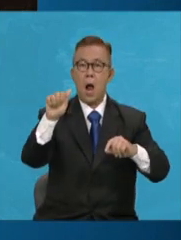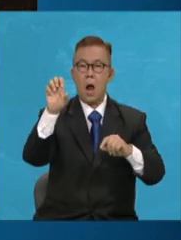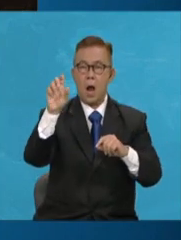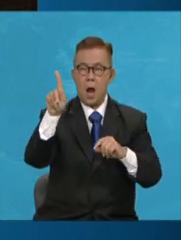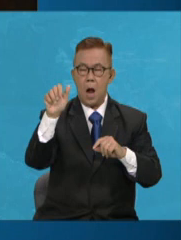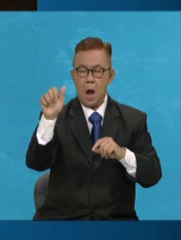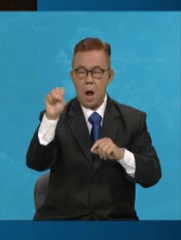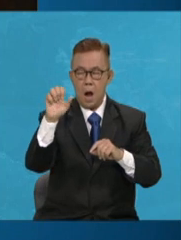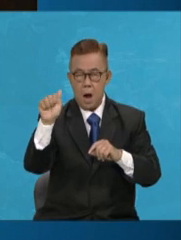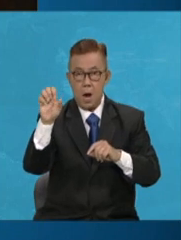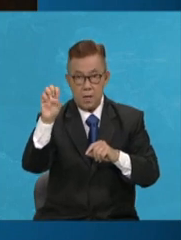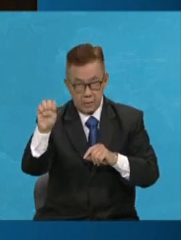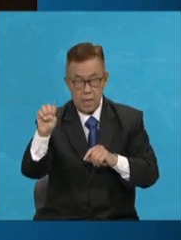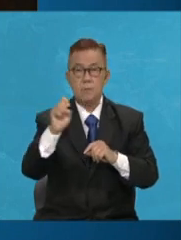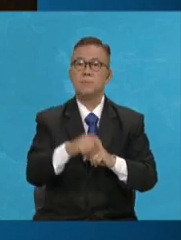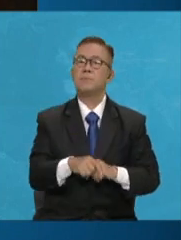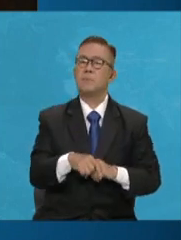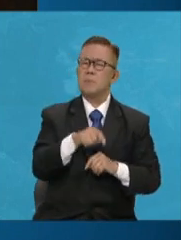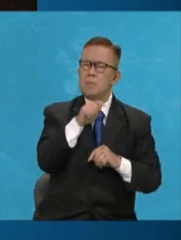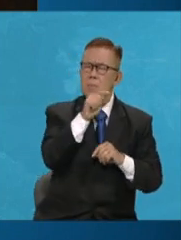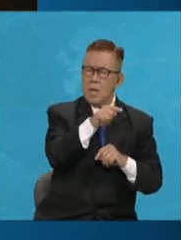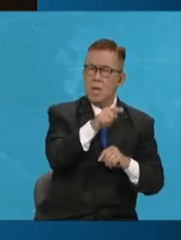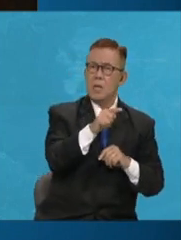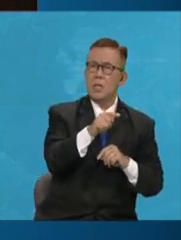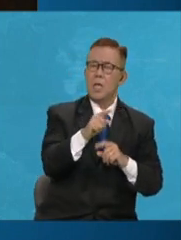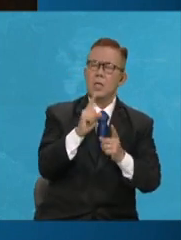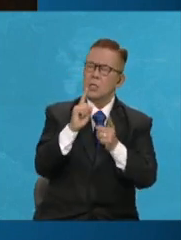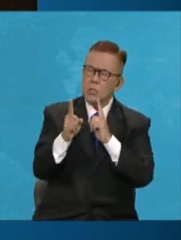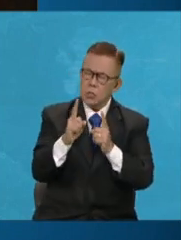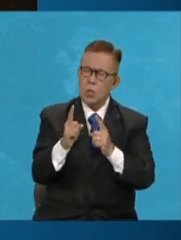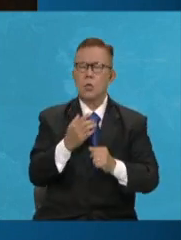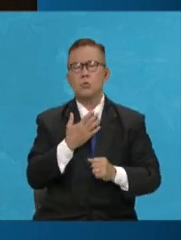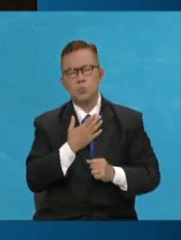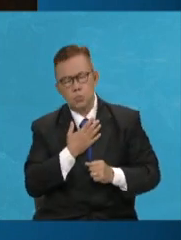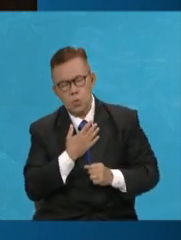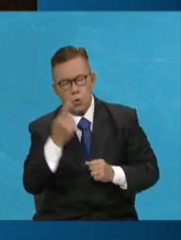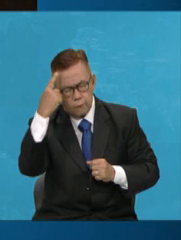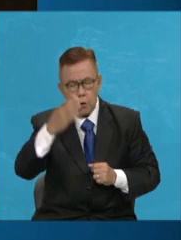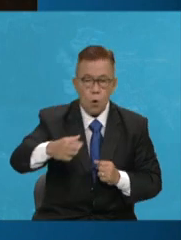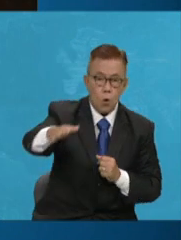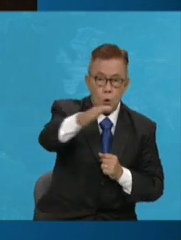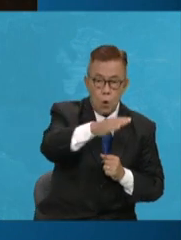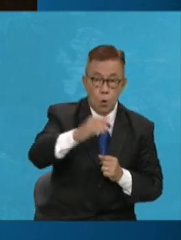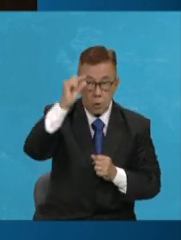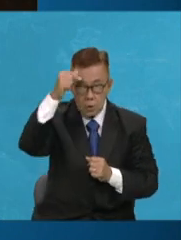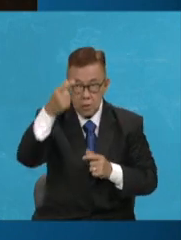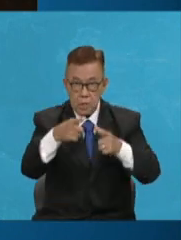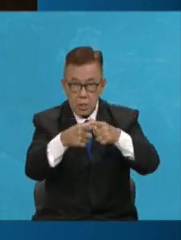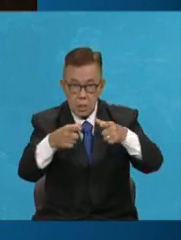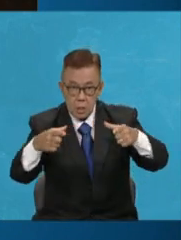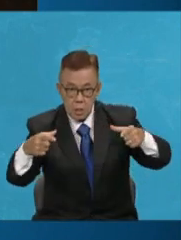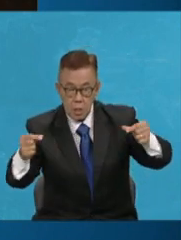tersebut yang teramat Mulia menggunakan Sabda ucapan takziah bagi pihak kerajaan ke bawah dulu yang maha Mulia